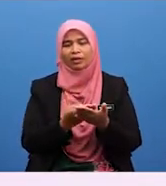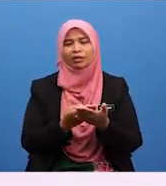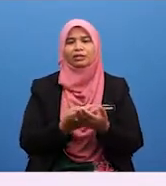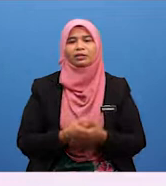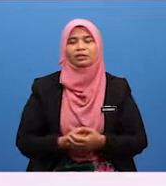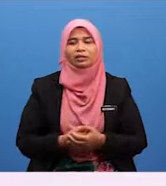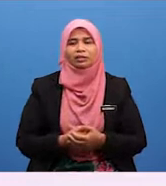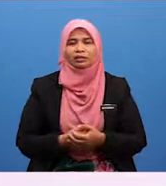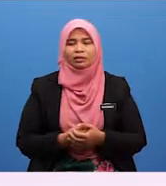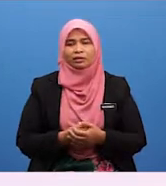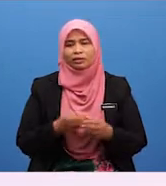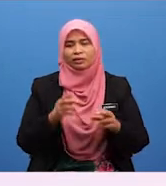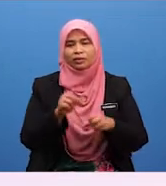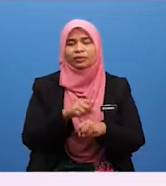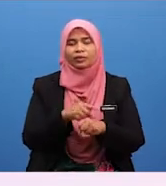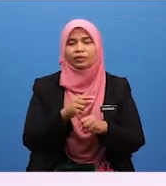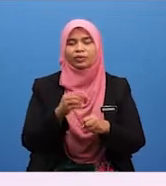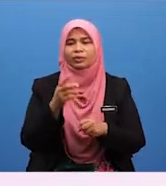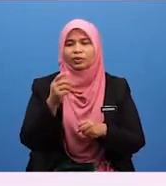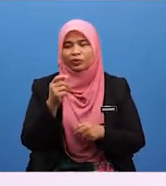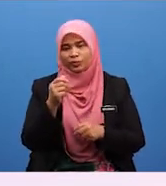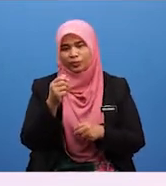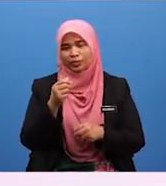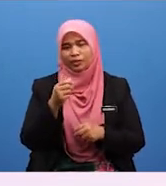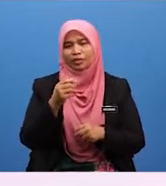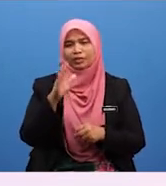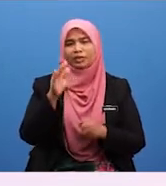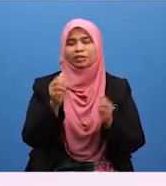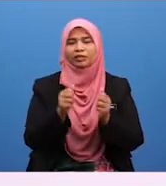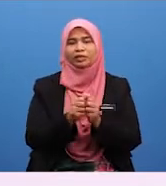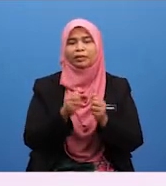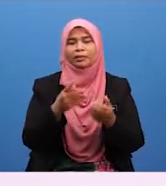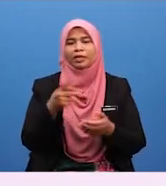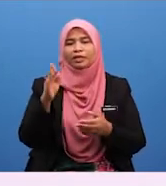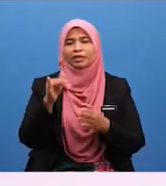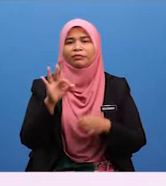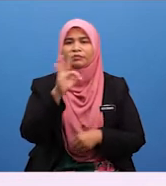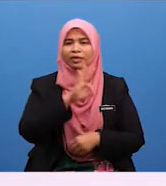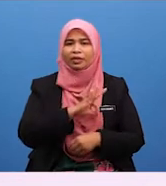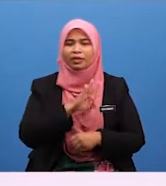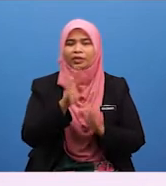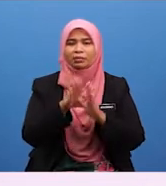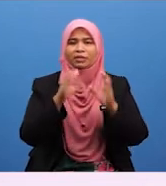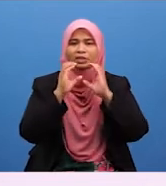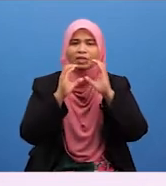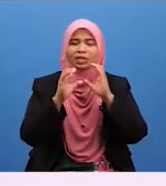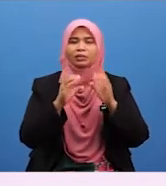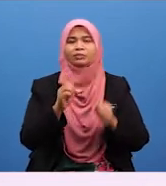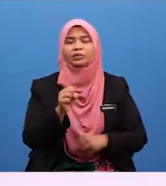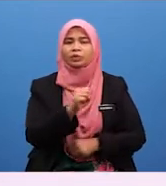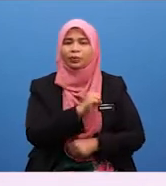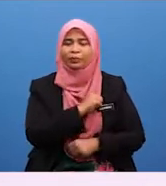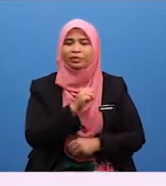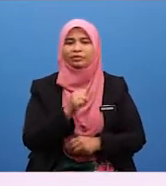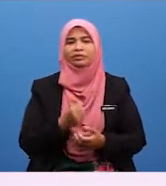Membelanjakan duit belanja untuk perkara yang bermanfaat. Dan bercakap sopan,